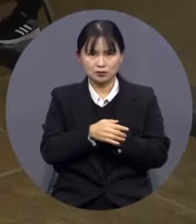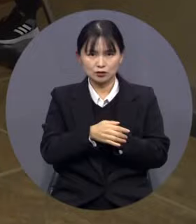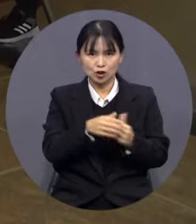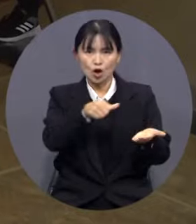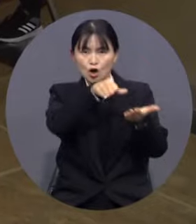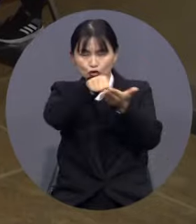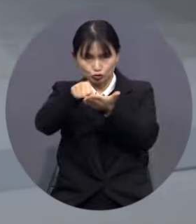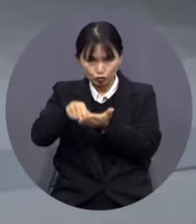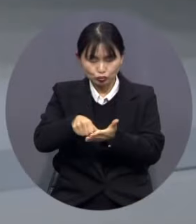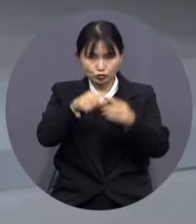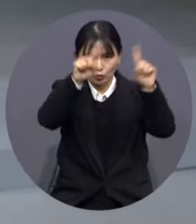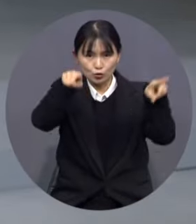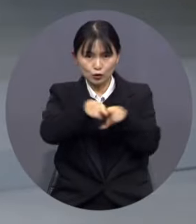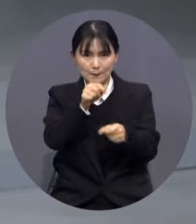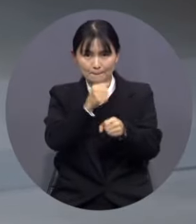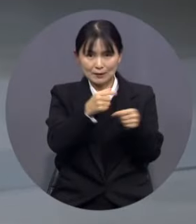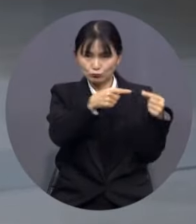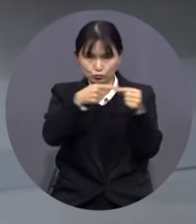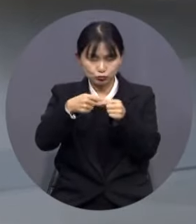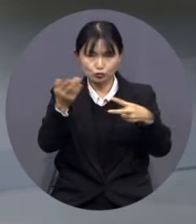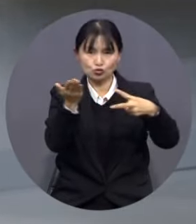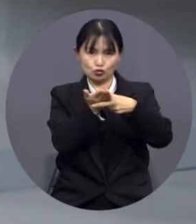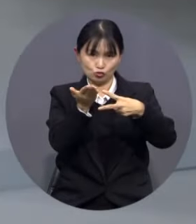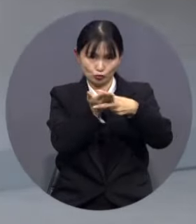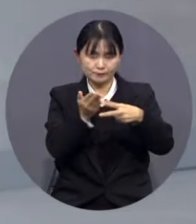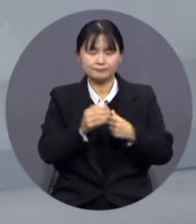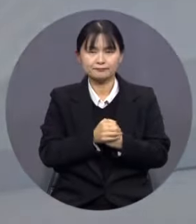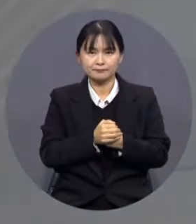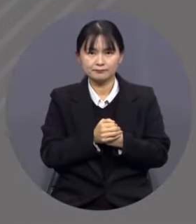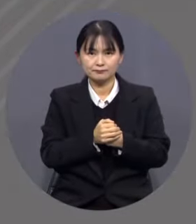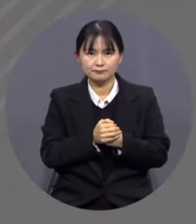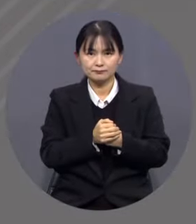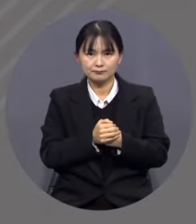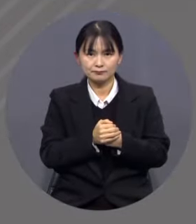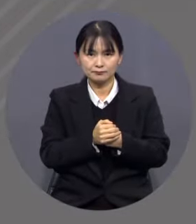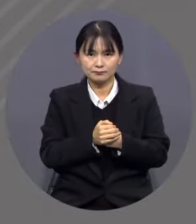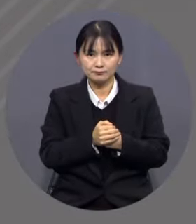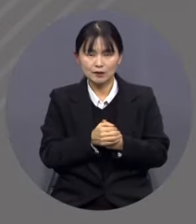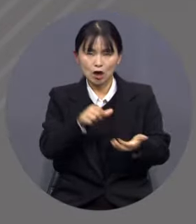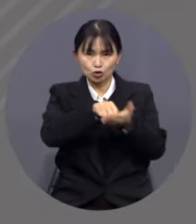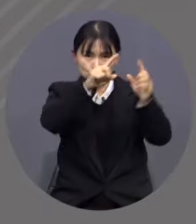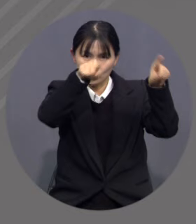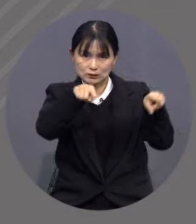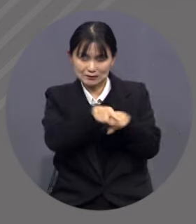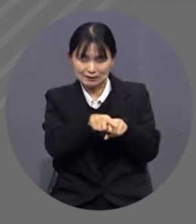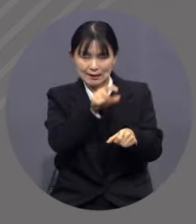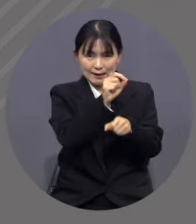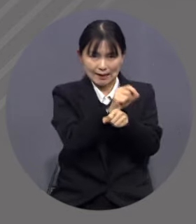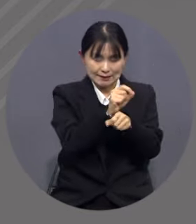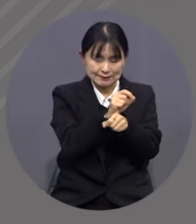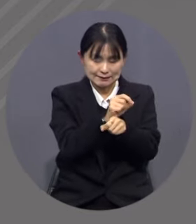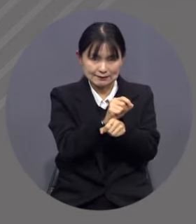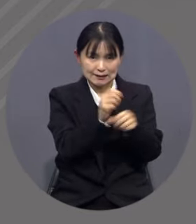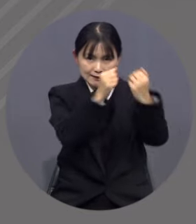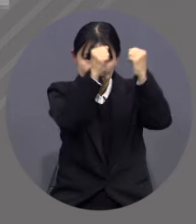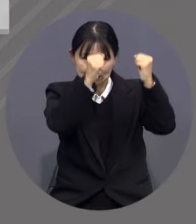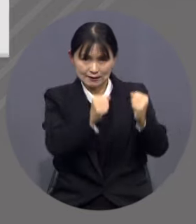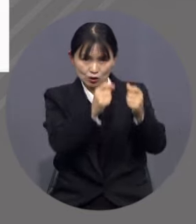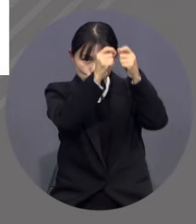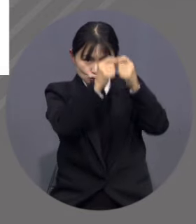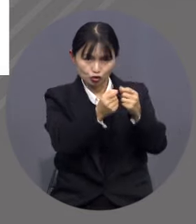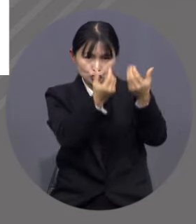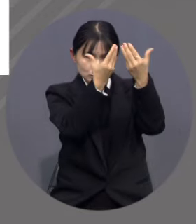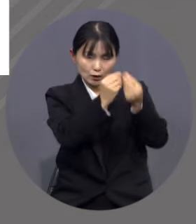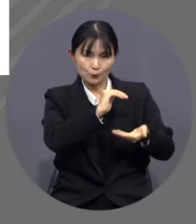용지에 넣을 문구는 두 가지 방식이 제시됐습니다. 투표 용지에 행정체제 개편에 구체적인